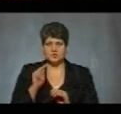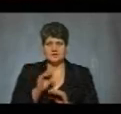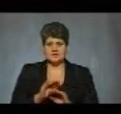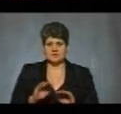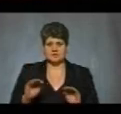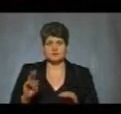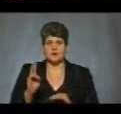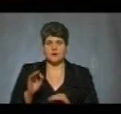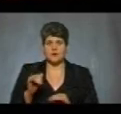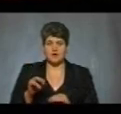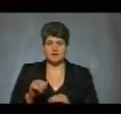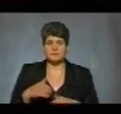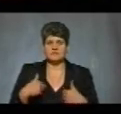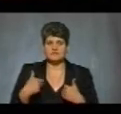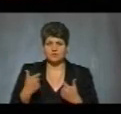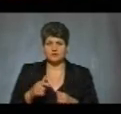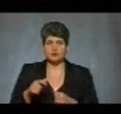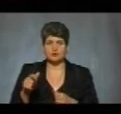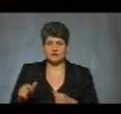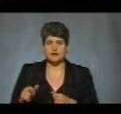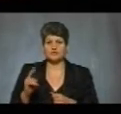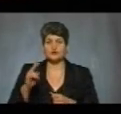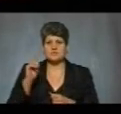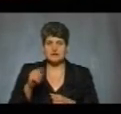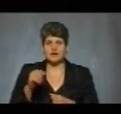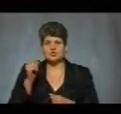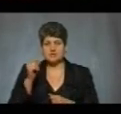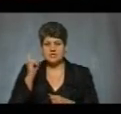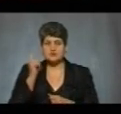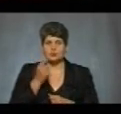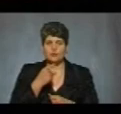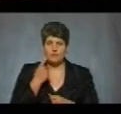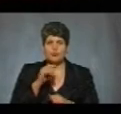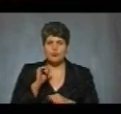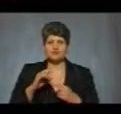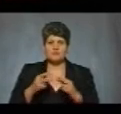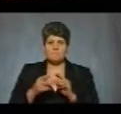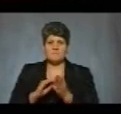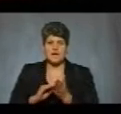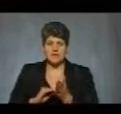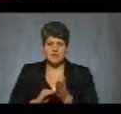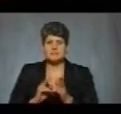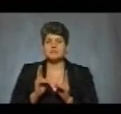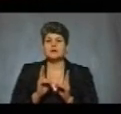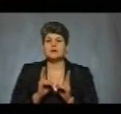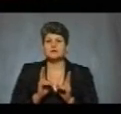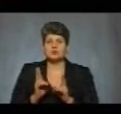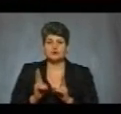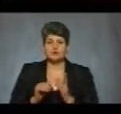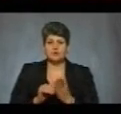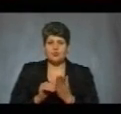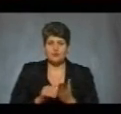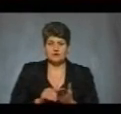Ми текст звернулися до людей, які знають чеську мову, які можуть перекласти, і до людей, які нам помогли